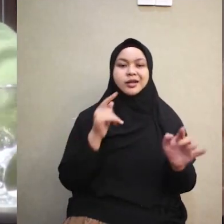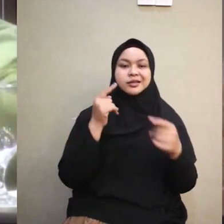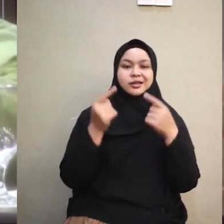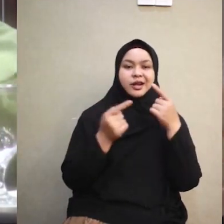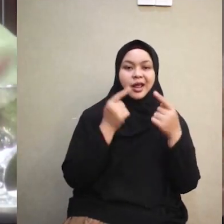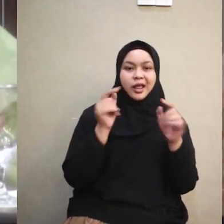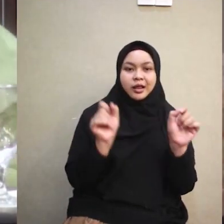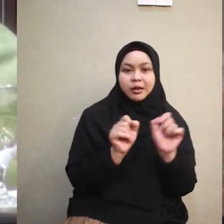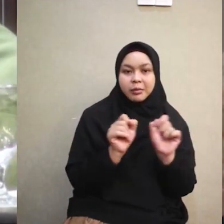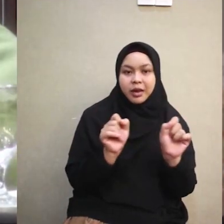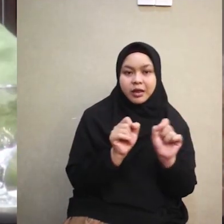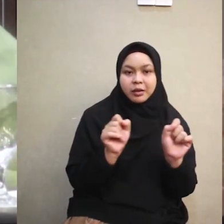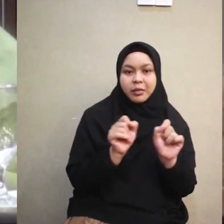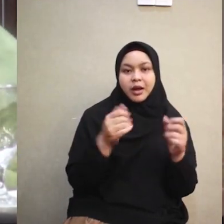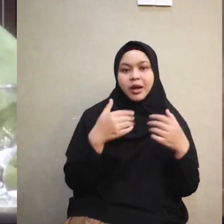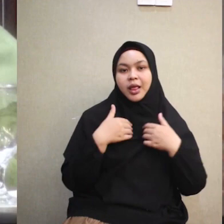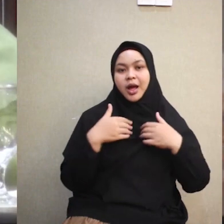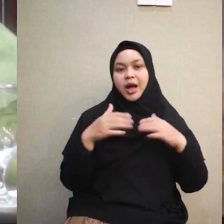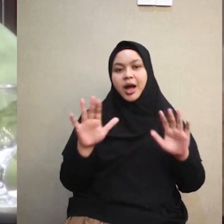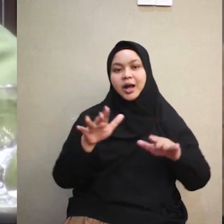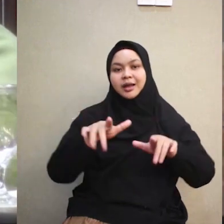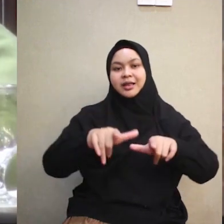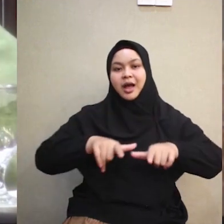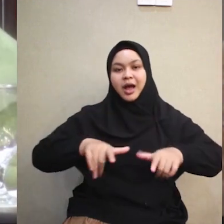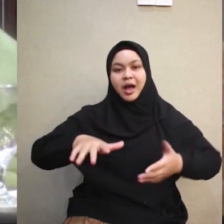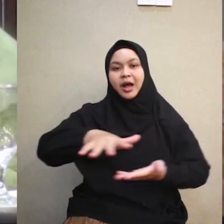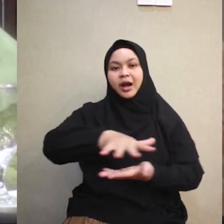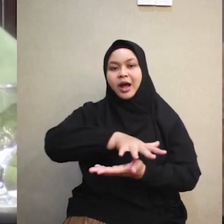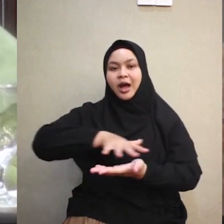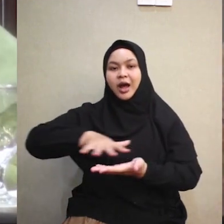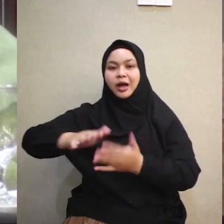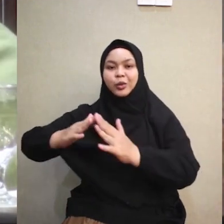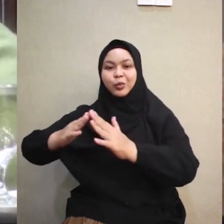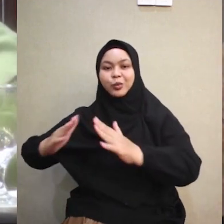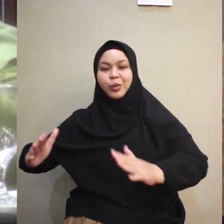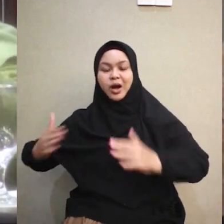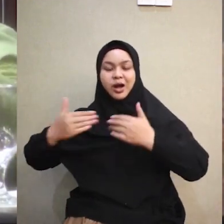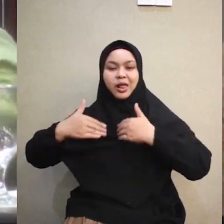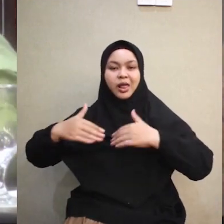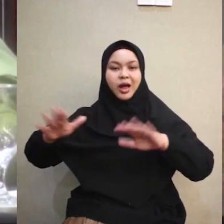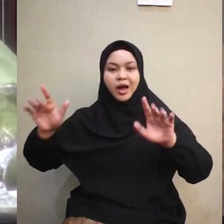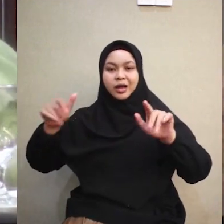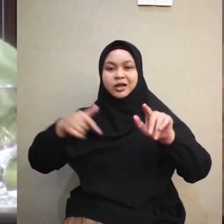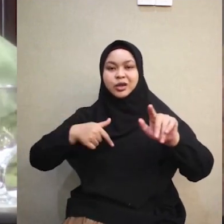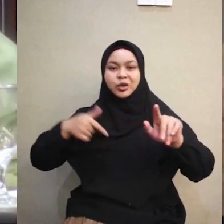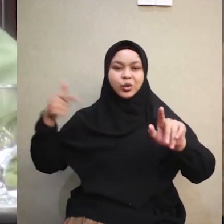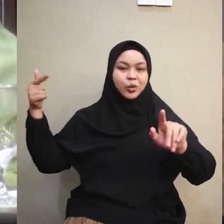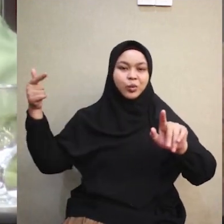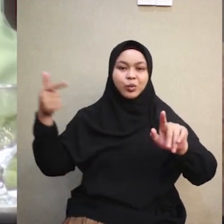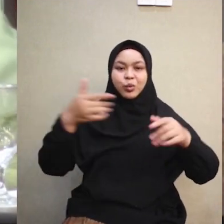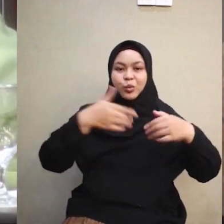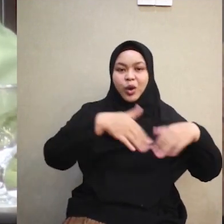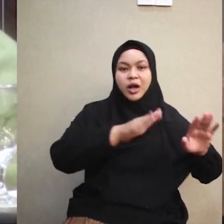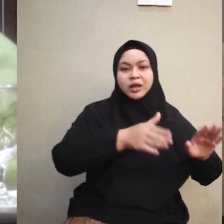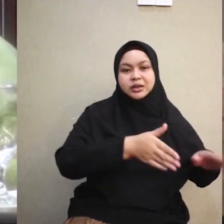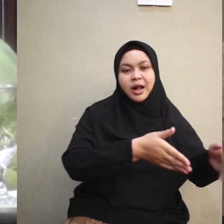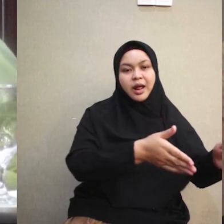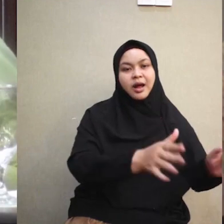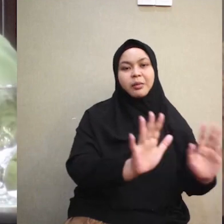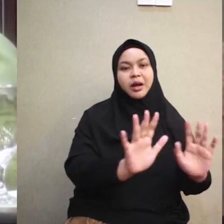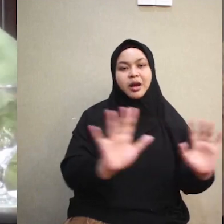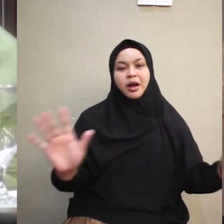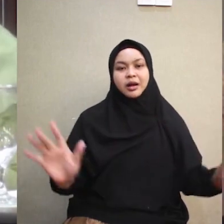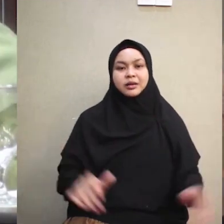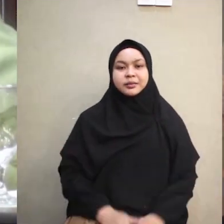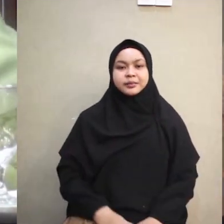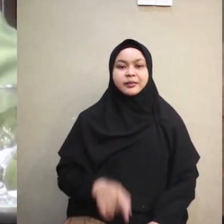mereka kehilangan tanah kehilangan rumah sehingga dibom di jalan dan sebagainya yaitu dan mereka